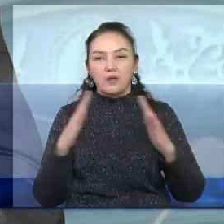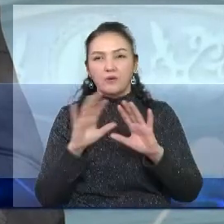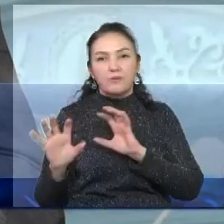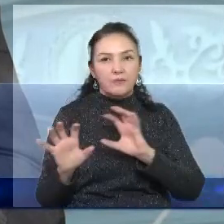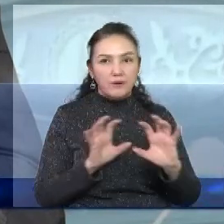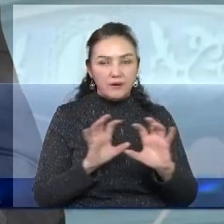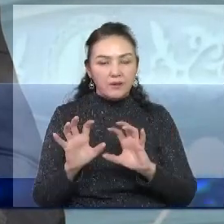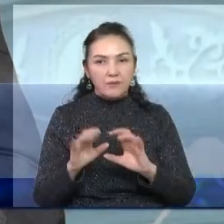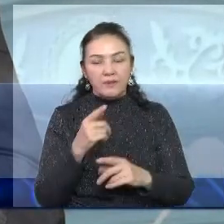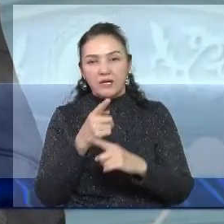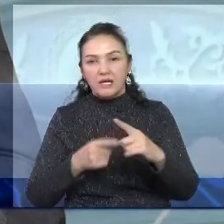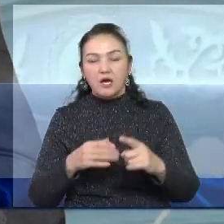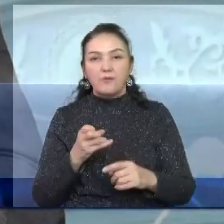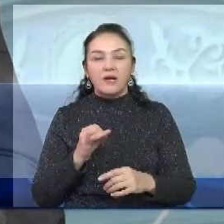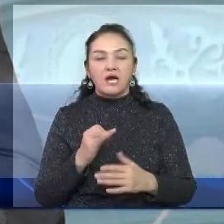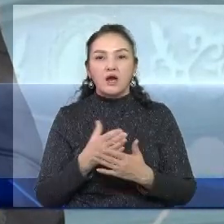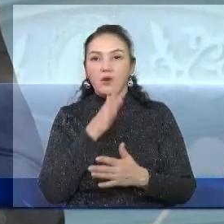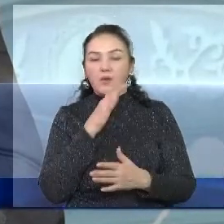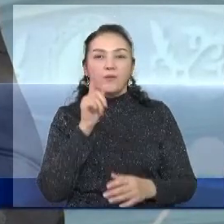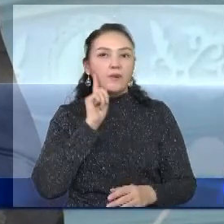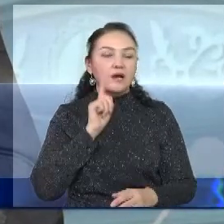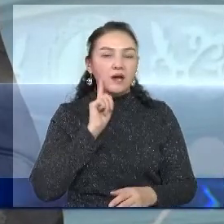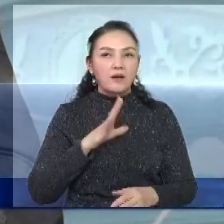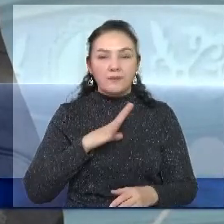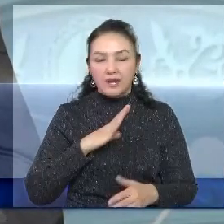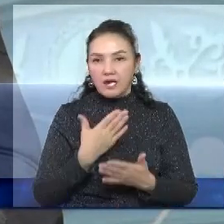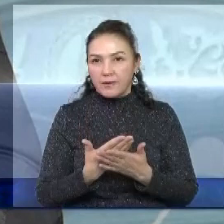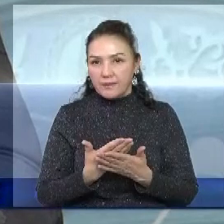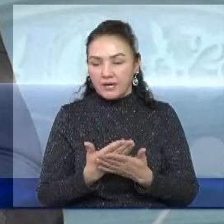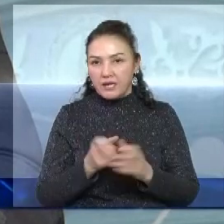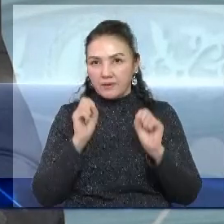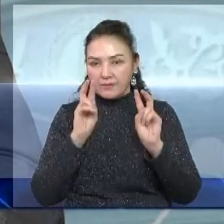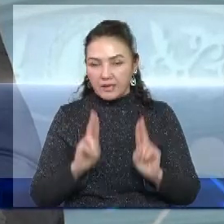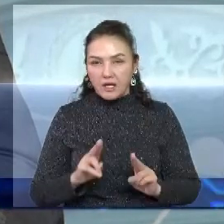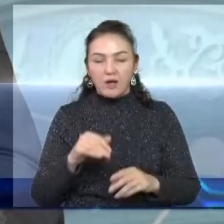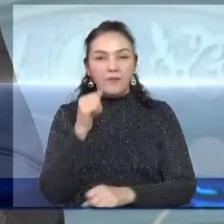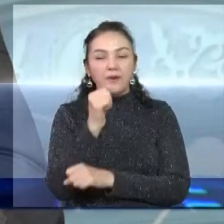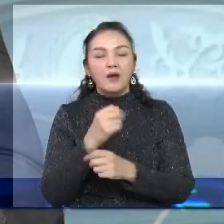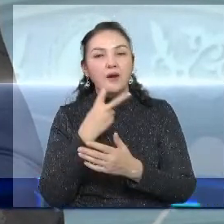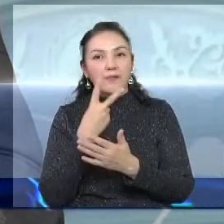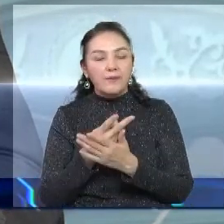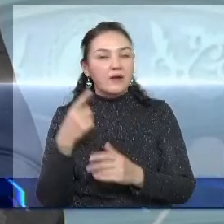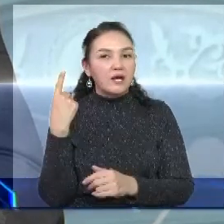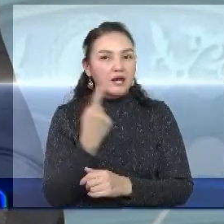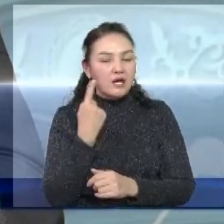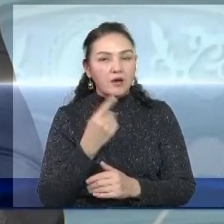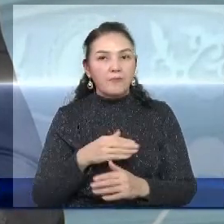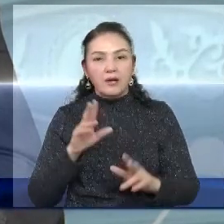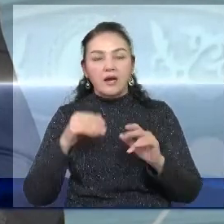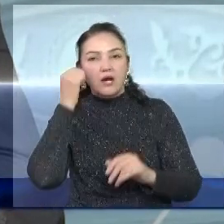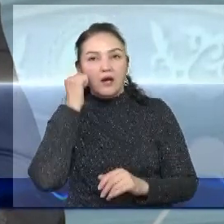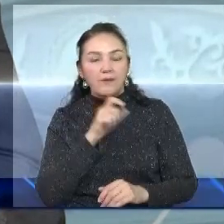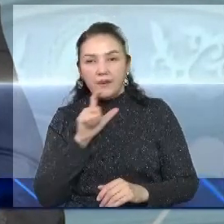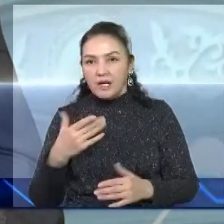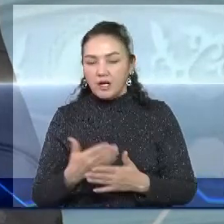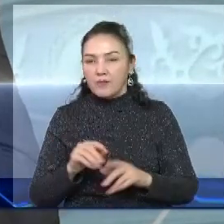жасау, жартылай стационар уақытша болу және стационар жағдайында арнайы әлеуметтік қызметтерді көрсетеді. Жалғыз ілікті қарттарға